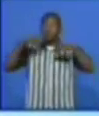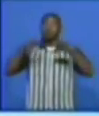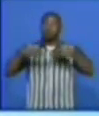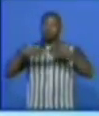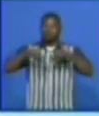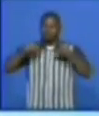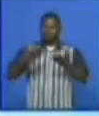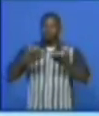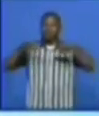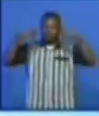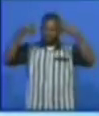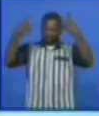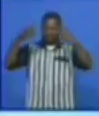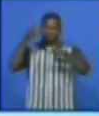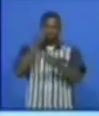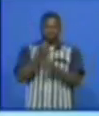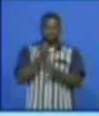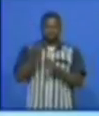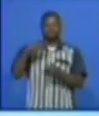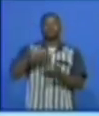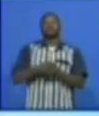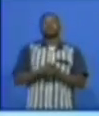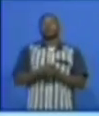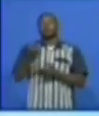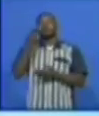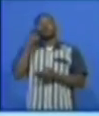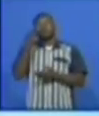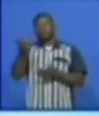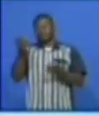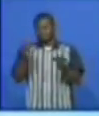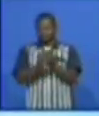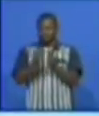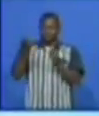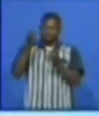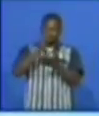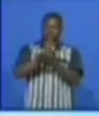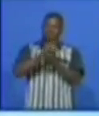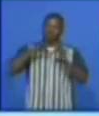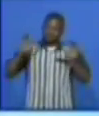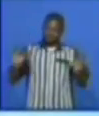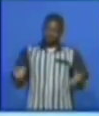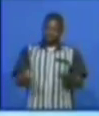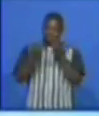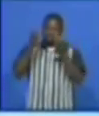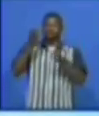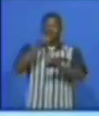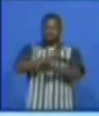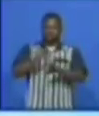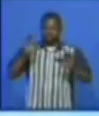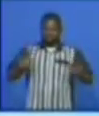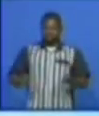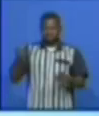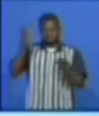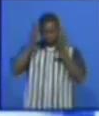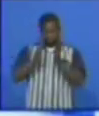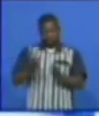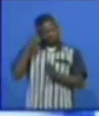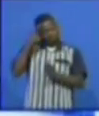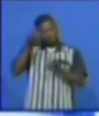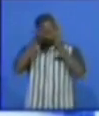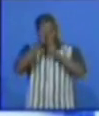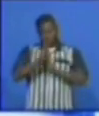construction des infrastructures. Siméon Savadogo encourage surtout les entrepreneurs au respect des délais. Roger